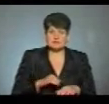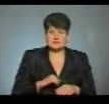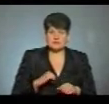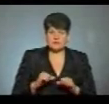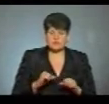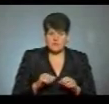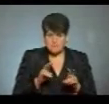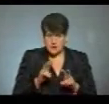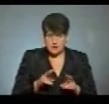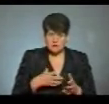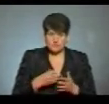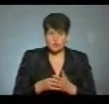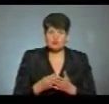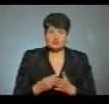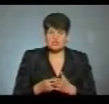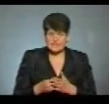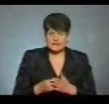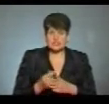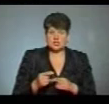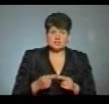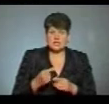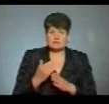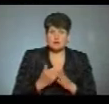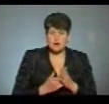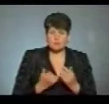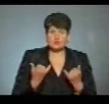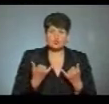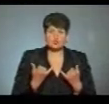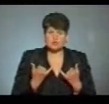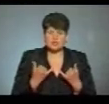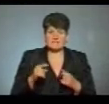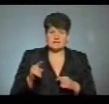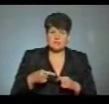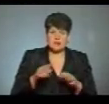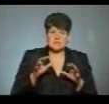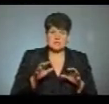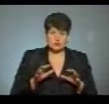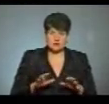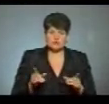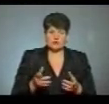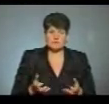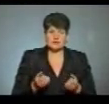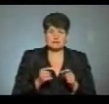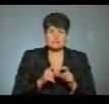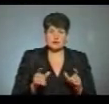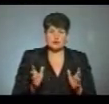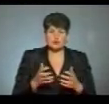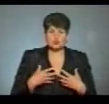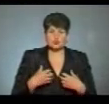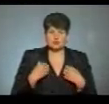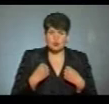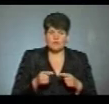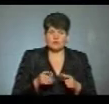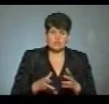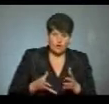самоврядування переглянуть свої бюджети, і вони через програму, яку сьогодні вимагає законодавство щодо підтримки закладів охорони здоров'я, вони